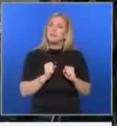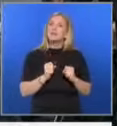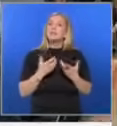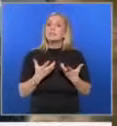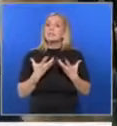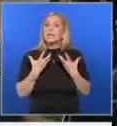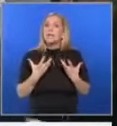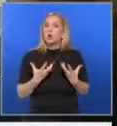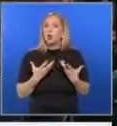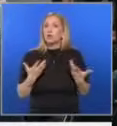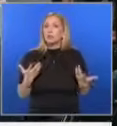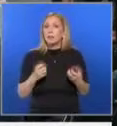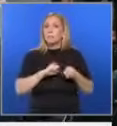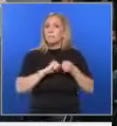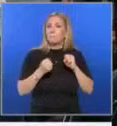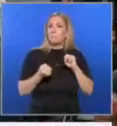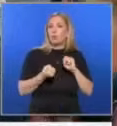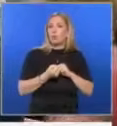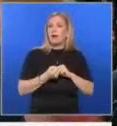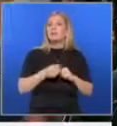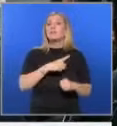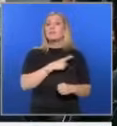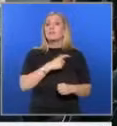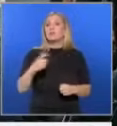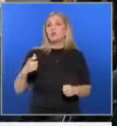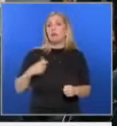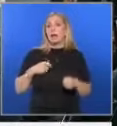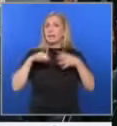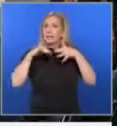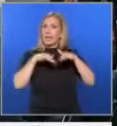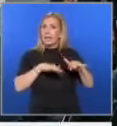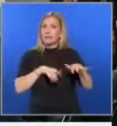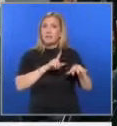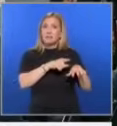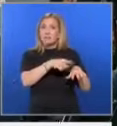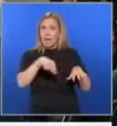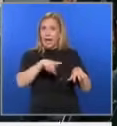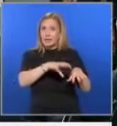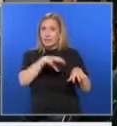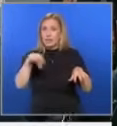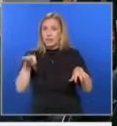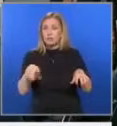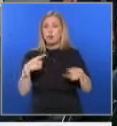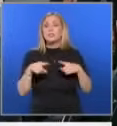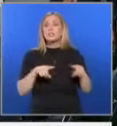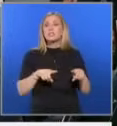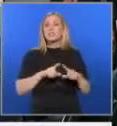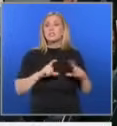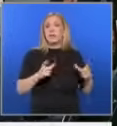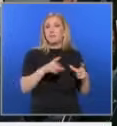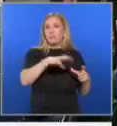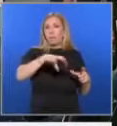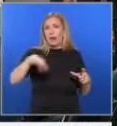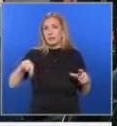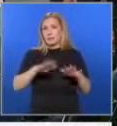сериозна борба, бих казал, в националните делегации, защото всяка национална делегация в различните политически формации в парламента